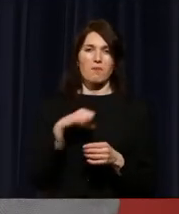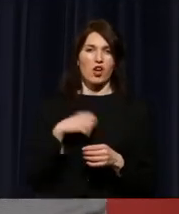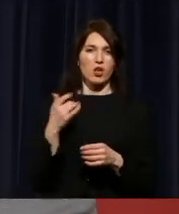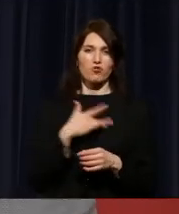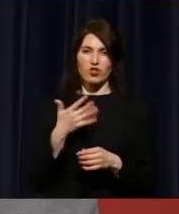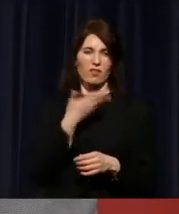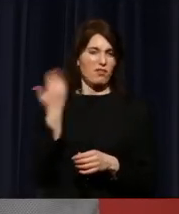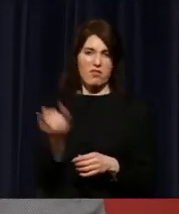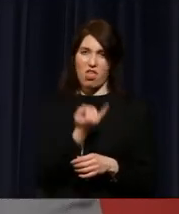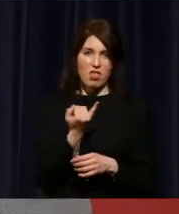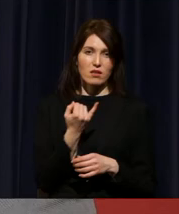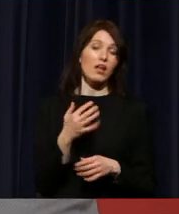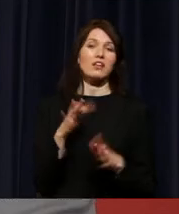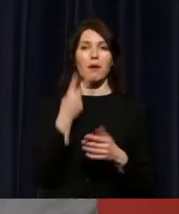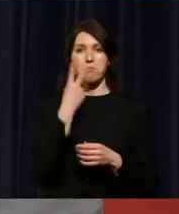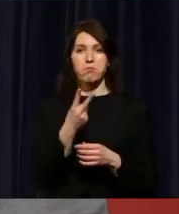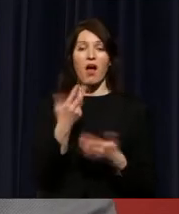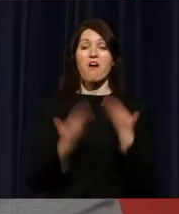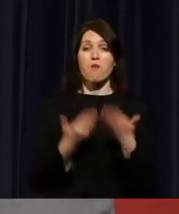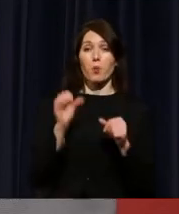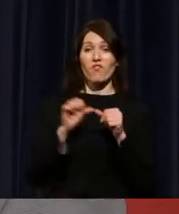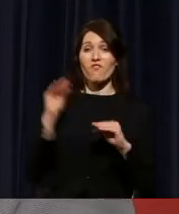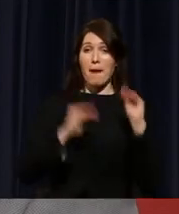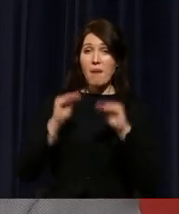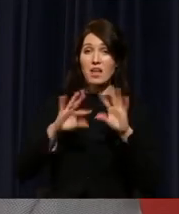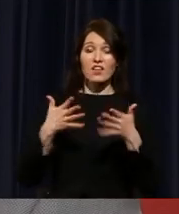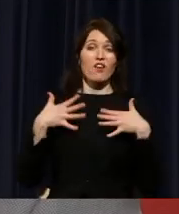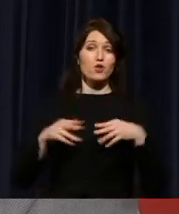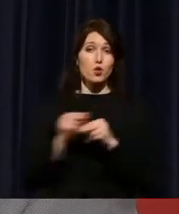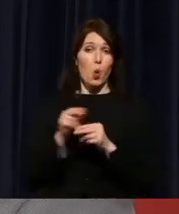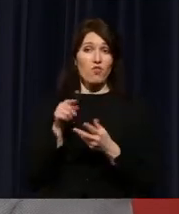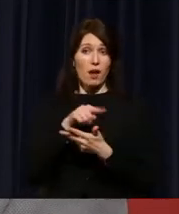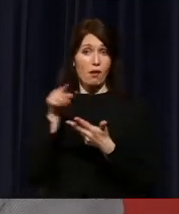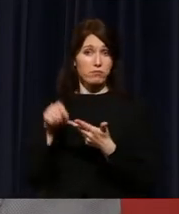neinteresanti, viņš sevi saskata farmācijā vai fizioterapijā, tad viņam